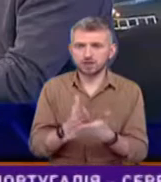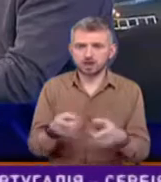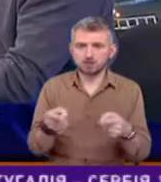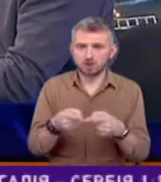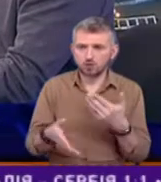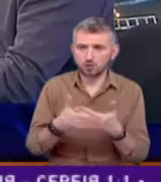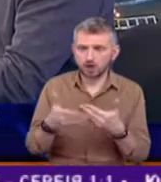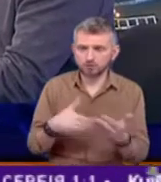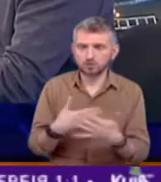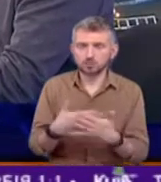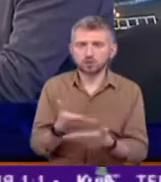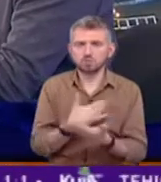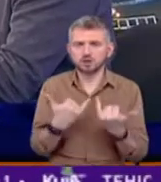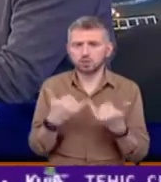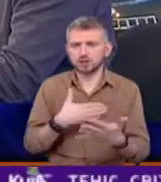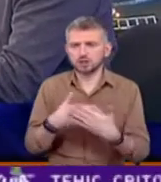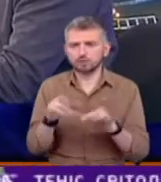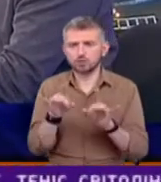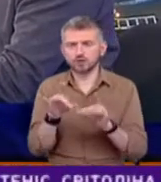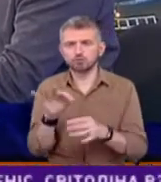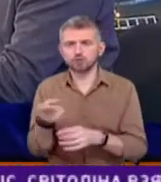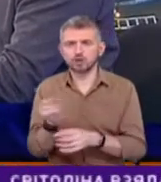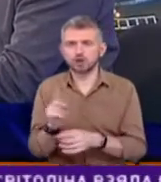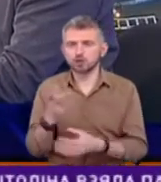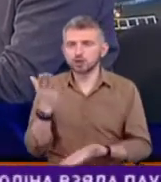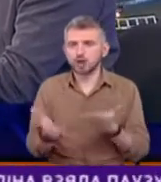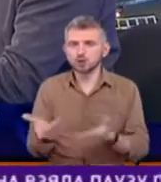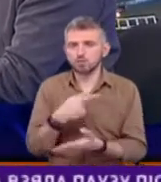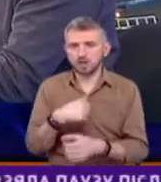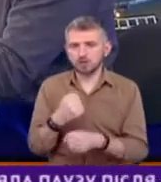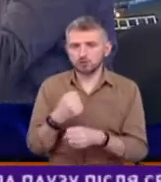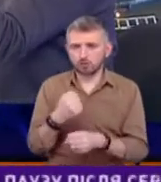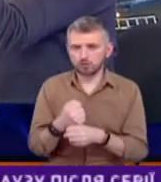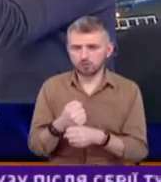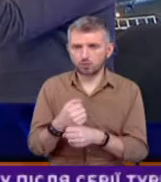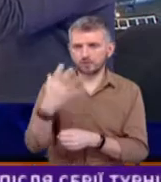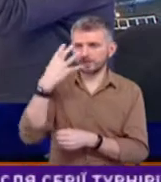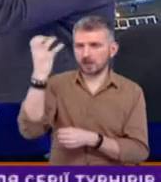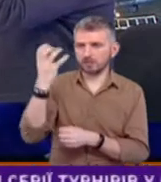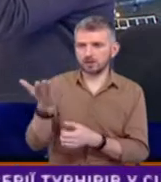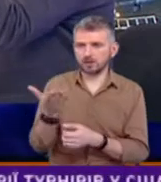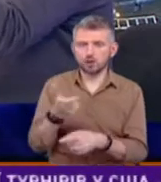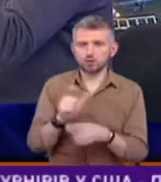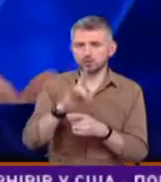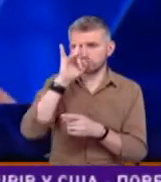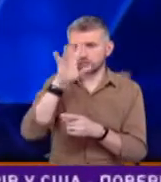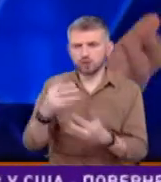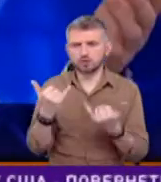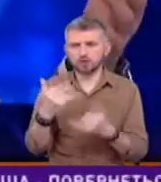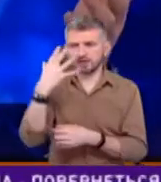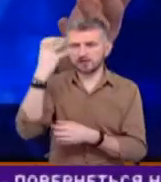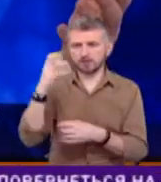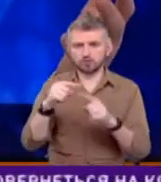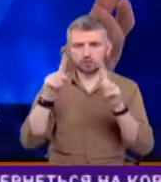караним. Наприклад, ми сьогодні активно розказуємо про те, що якщо ми зробимо, ну, селфі, да, дуже популярне зараз